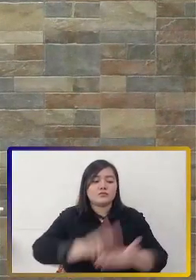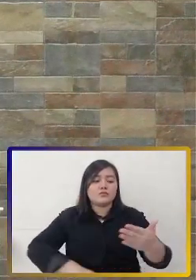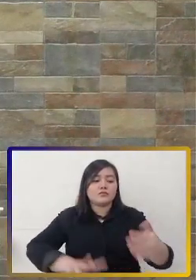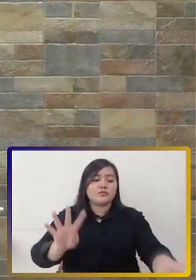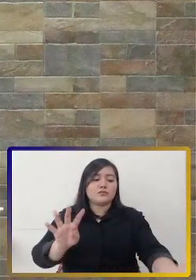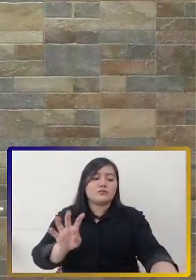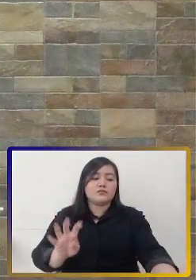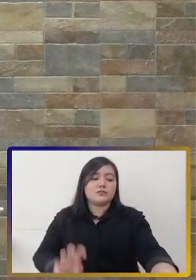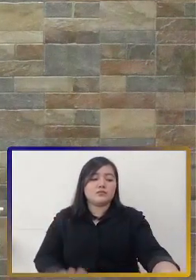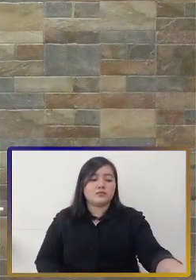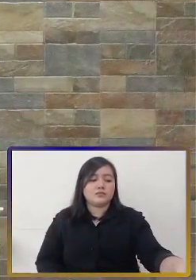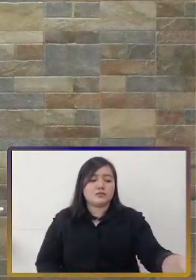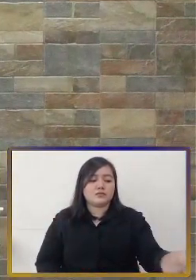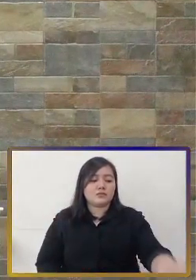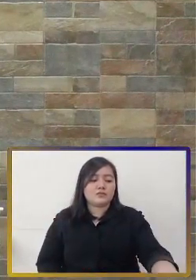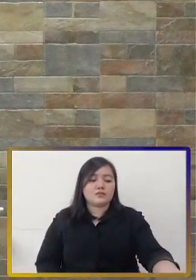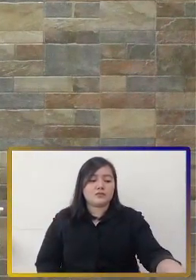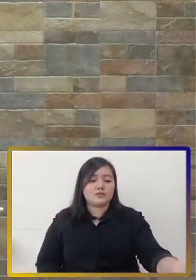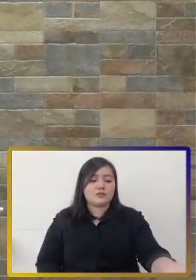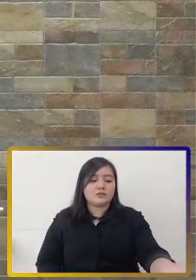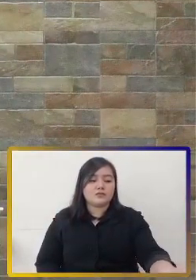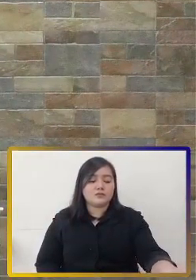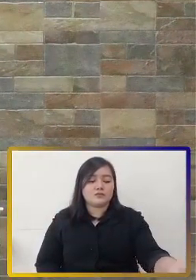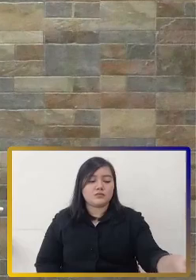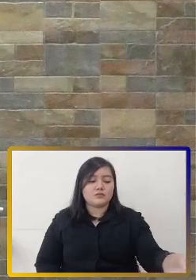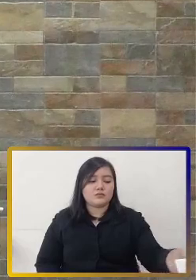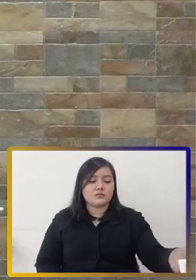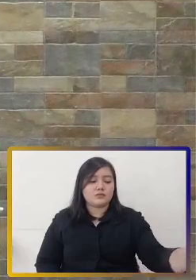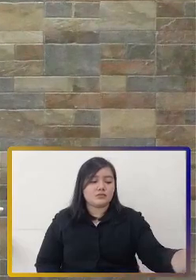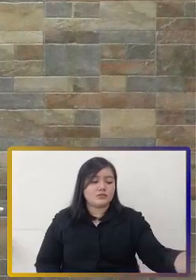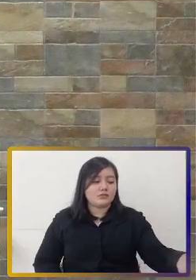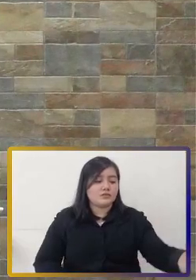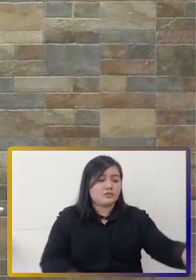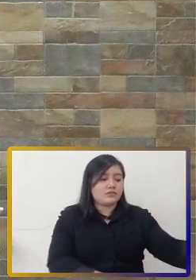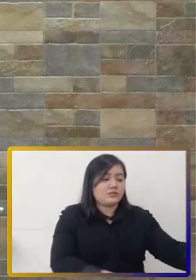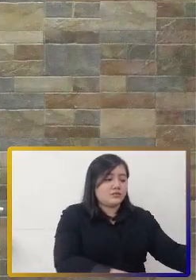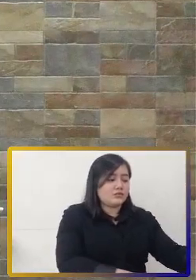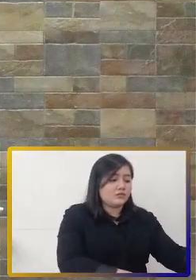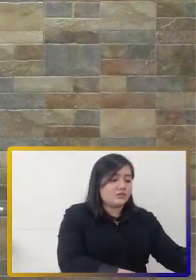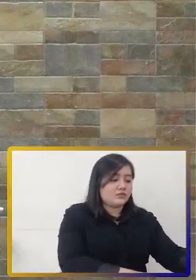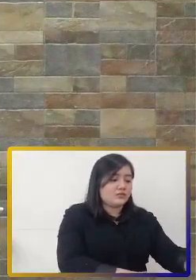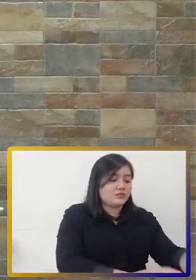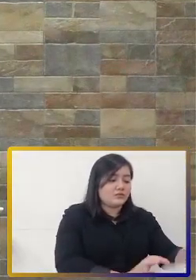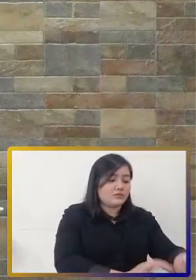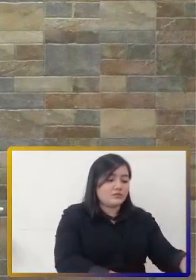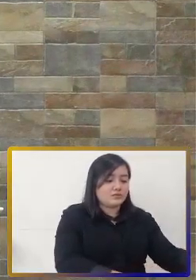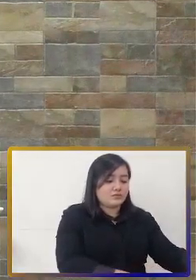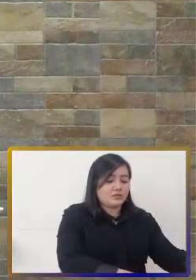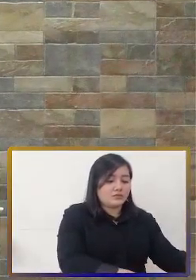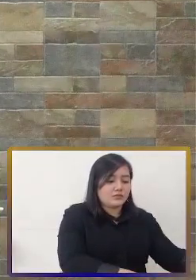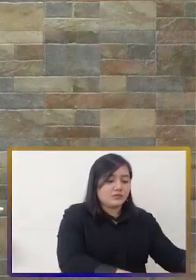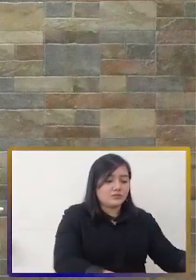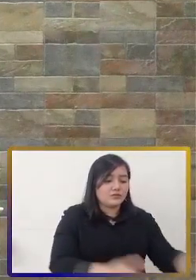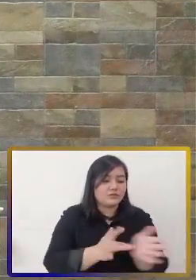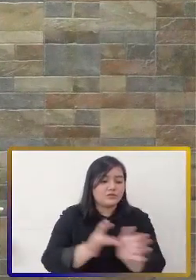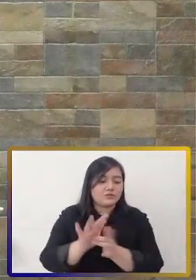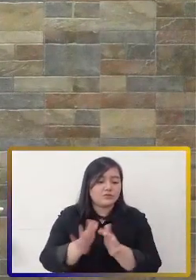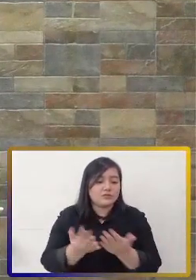ito sa inyo. Alright? Acts chapter 8, verse number 14. Sabi po ng Biblia,